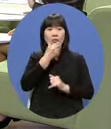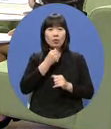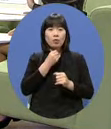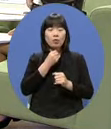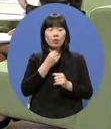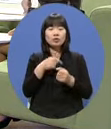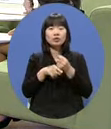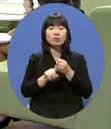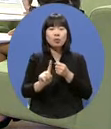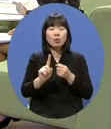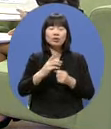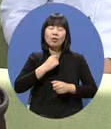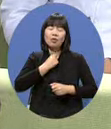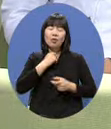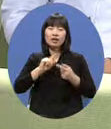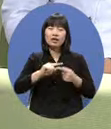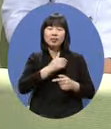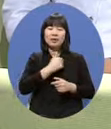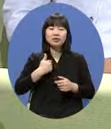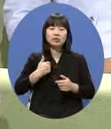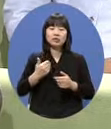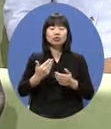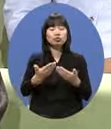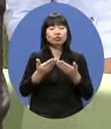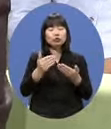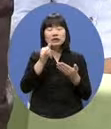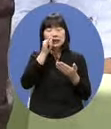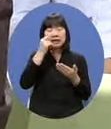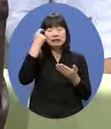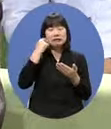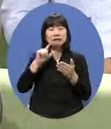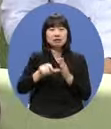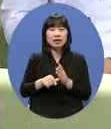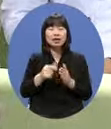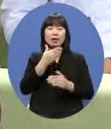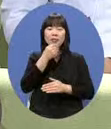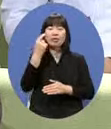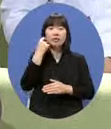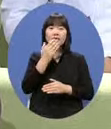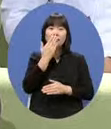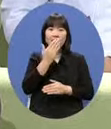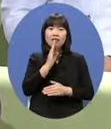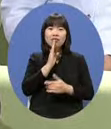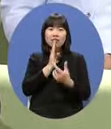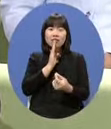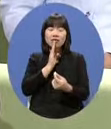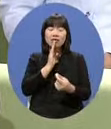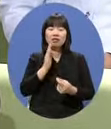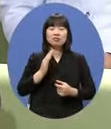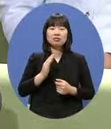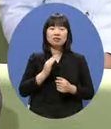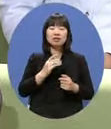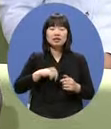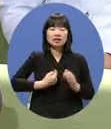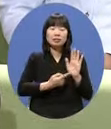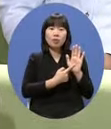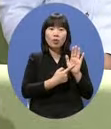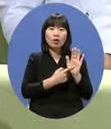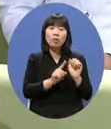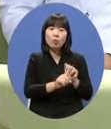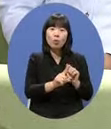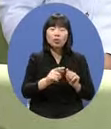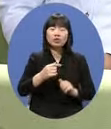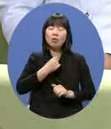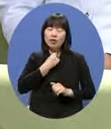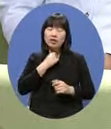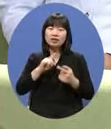욕구가 잘 충족되고 만족했을 때 우리는 행복감을 느끼는 거잖아요이 자기 표현이 그 욕구 충족을 하는 가장